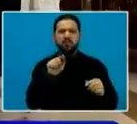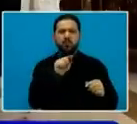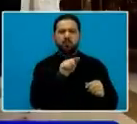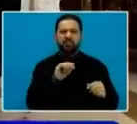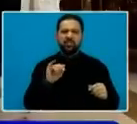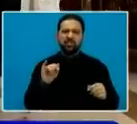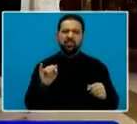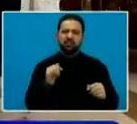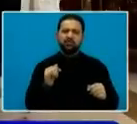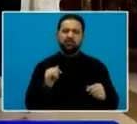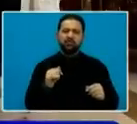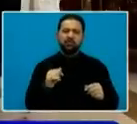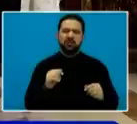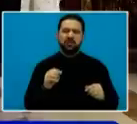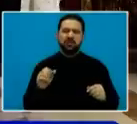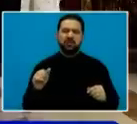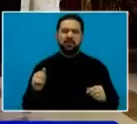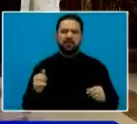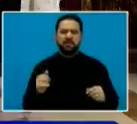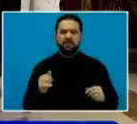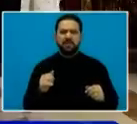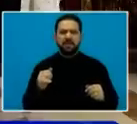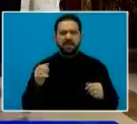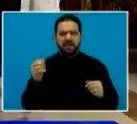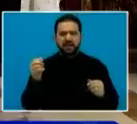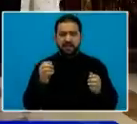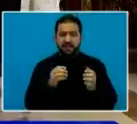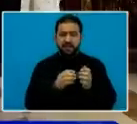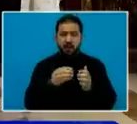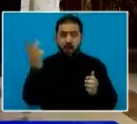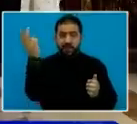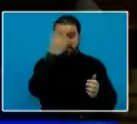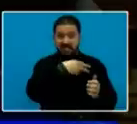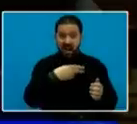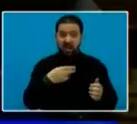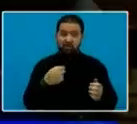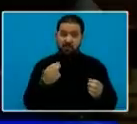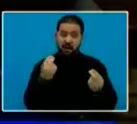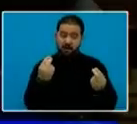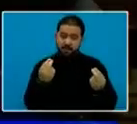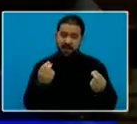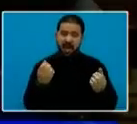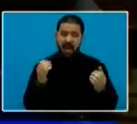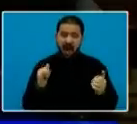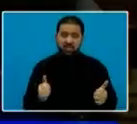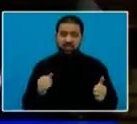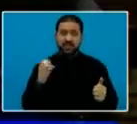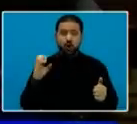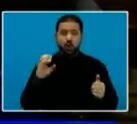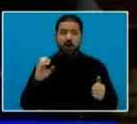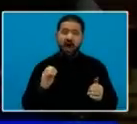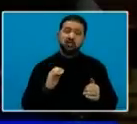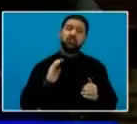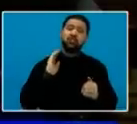multe jaloane absolut esențiale pentru a înțelege ceea ce înseamnă curajul duhovnicesc. Dar, dincolo